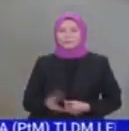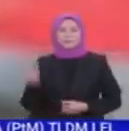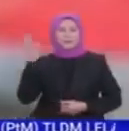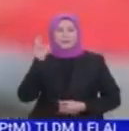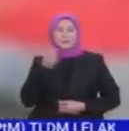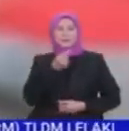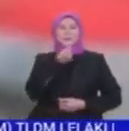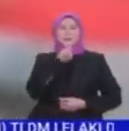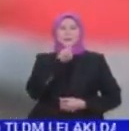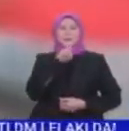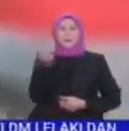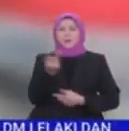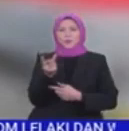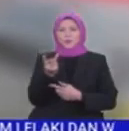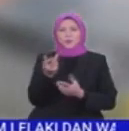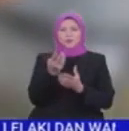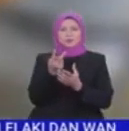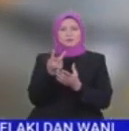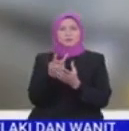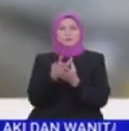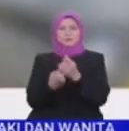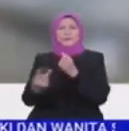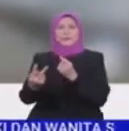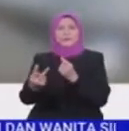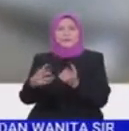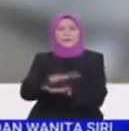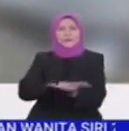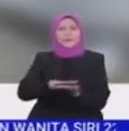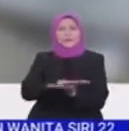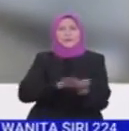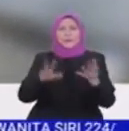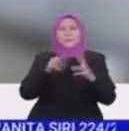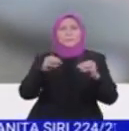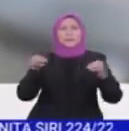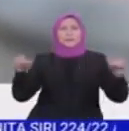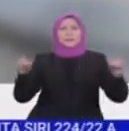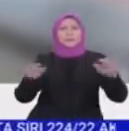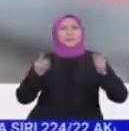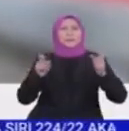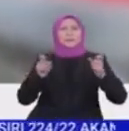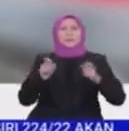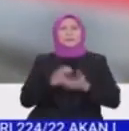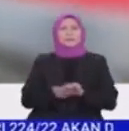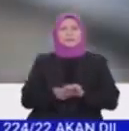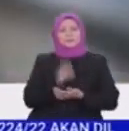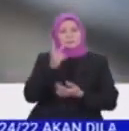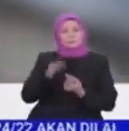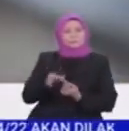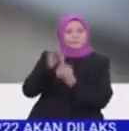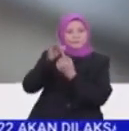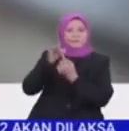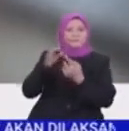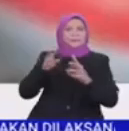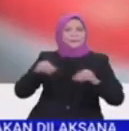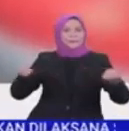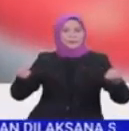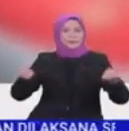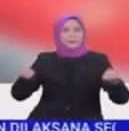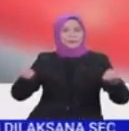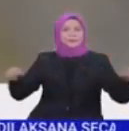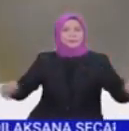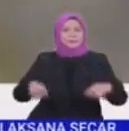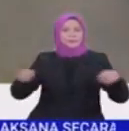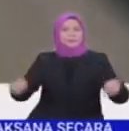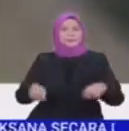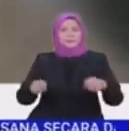Kedengaran pelik, kedua-dua bahan itu dicampurkan dalam masakan mi segera. Video masakan unik ini telah dikongsikan melalui